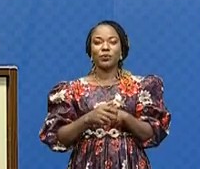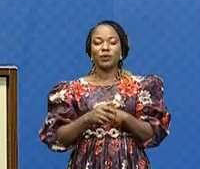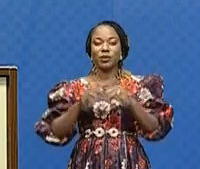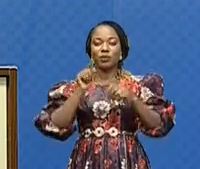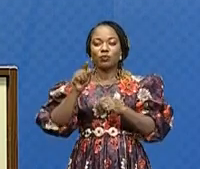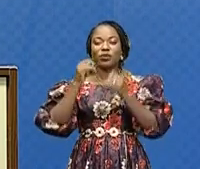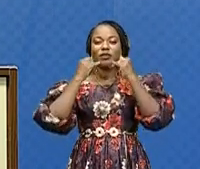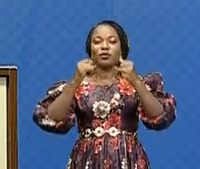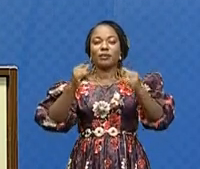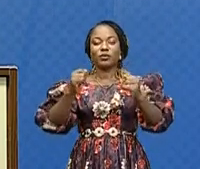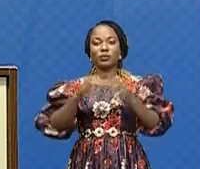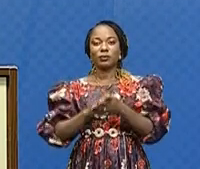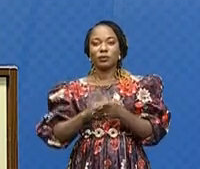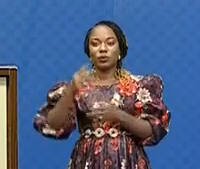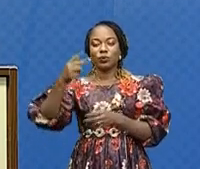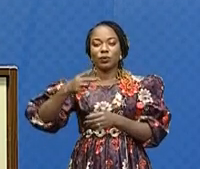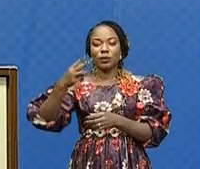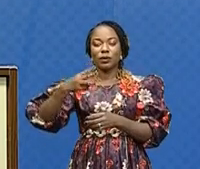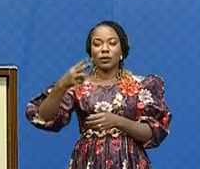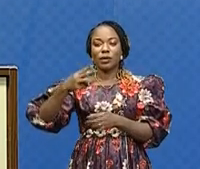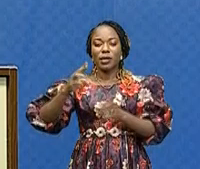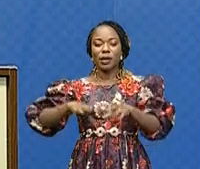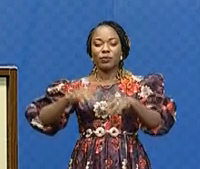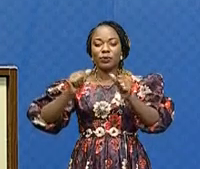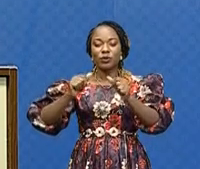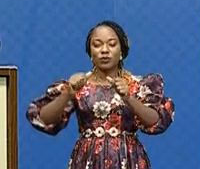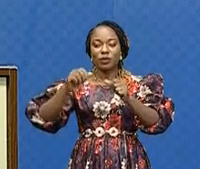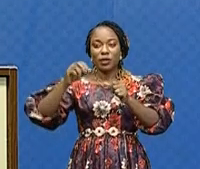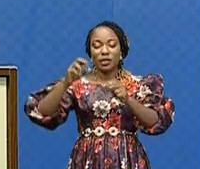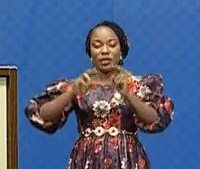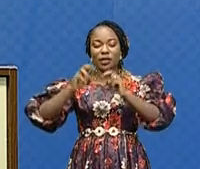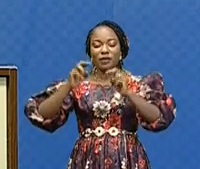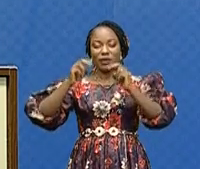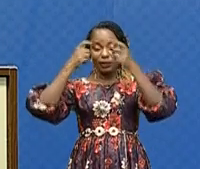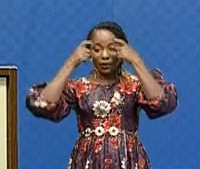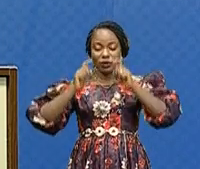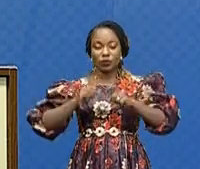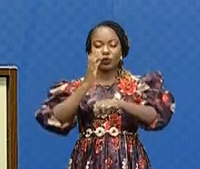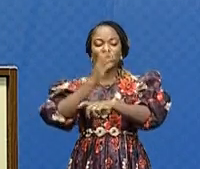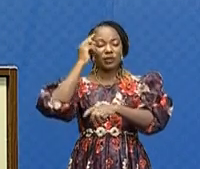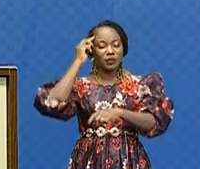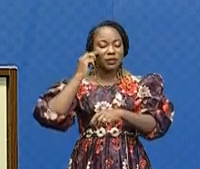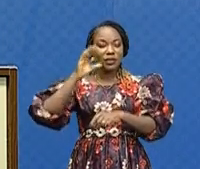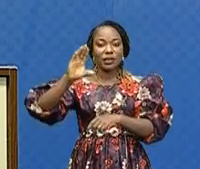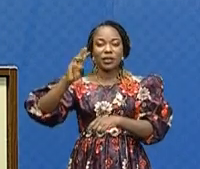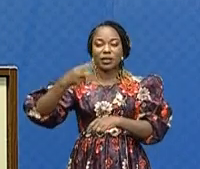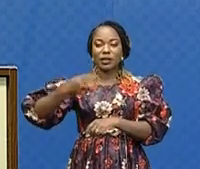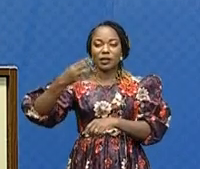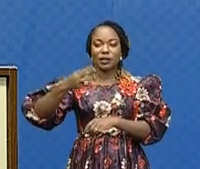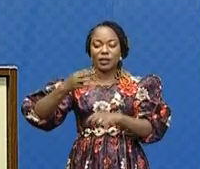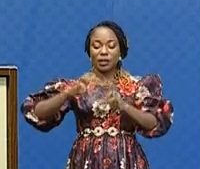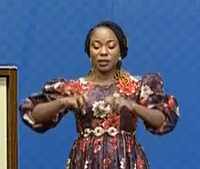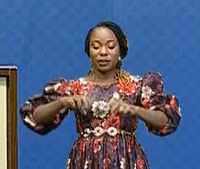Point d'information. 3. Approbation d'un relevé des décisions du Conseil des ministres. 4. Examen